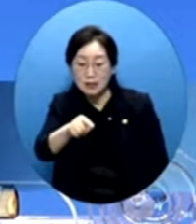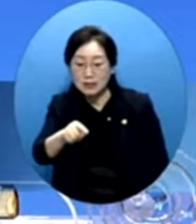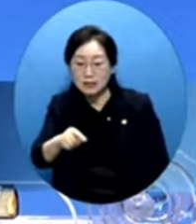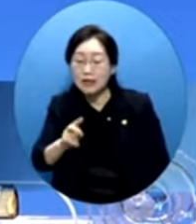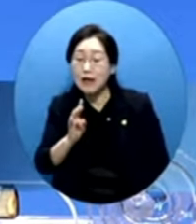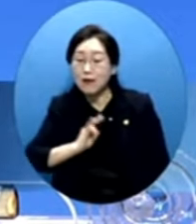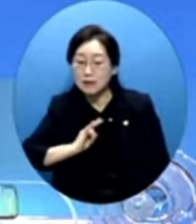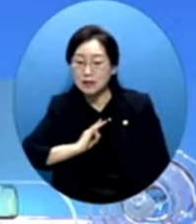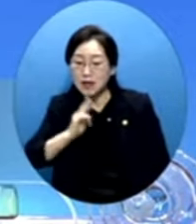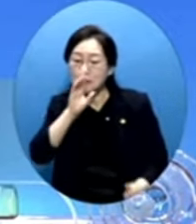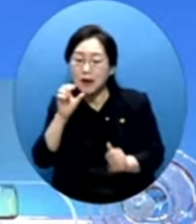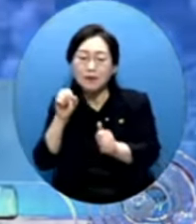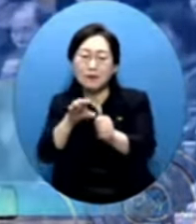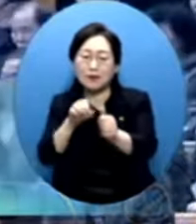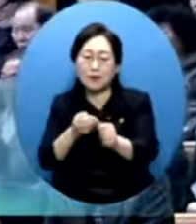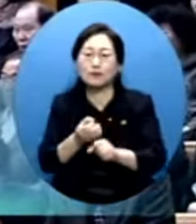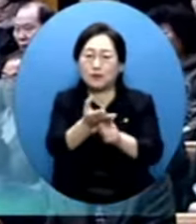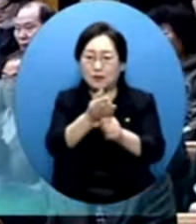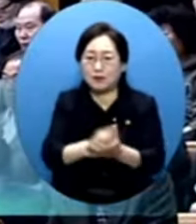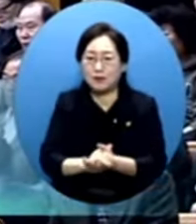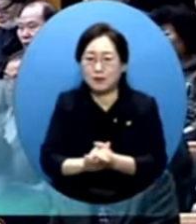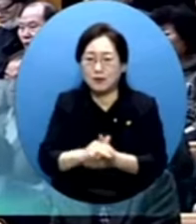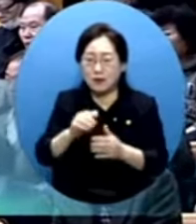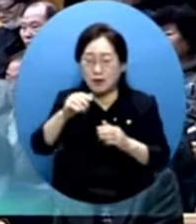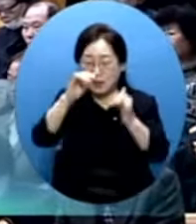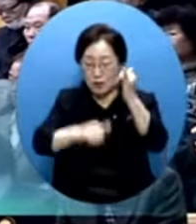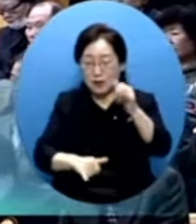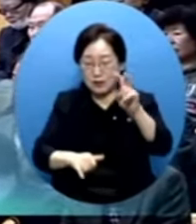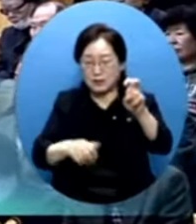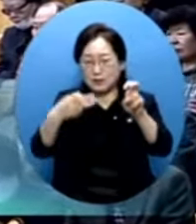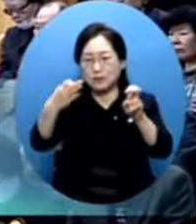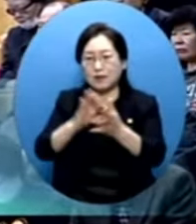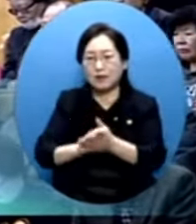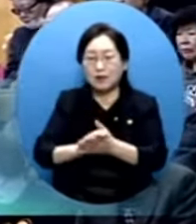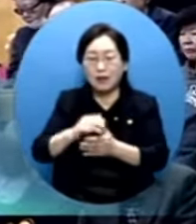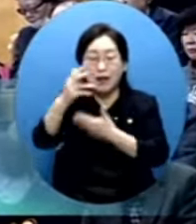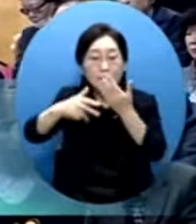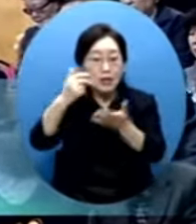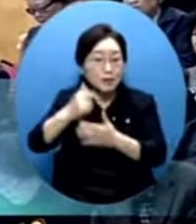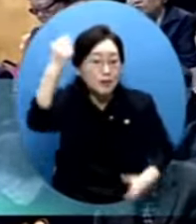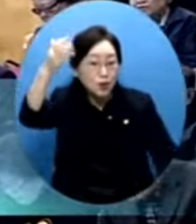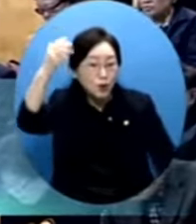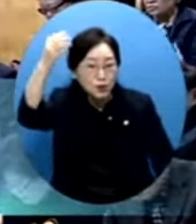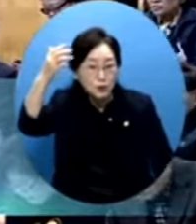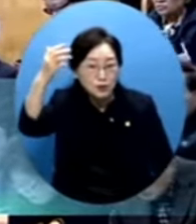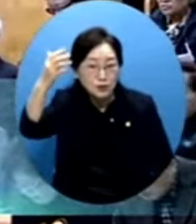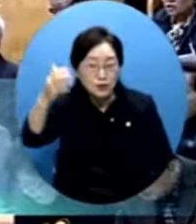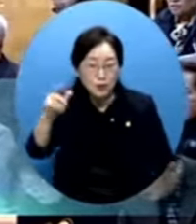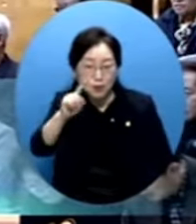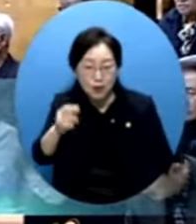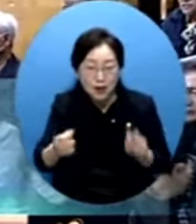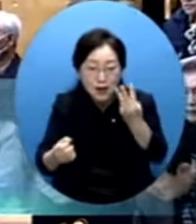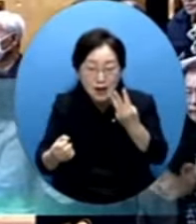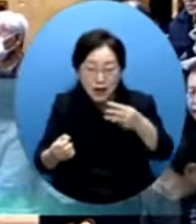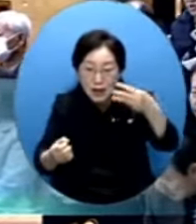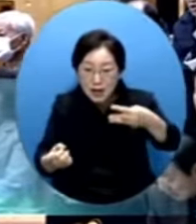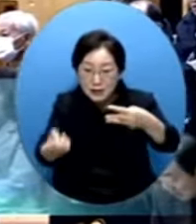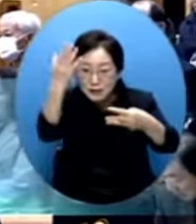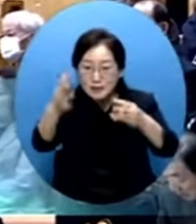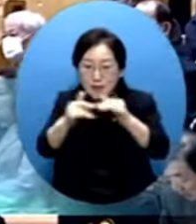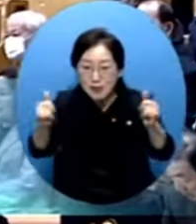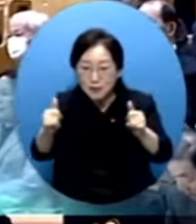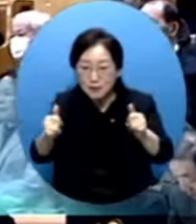말씀하셨습니다 역대 20장 14절입니다 여호와 야의 영이 회종 가운데에서 레이 사람 야에게